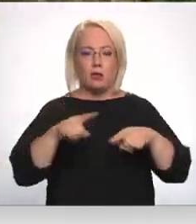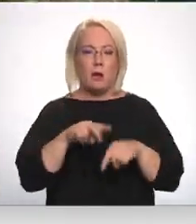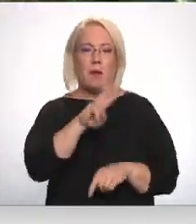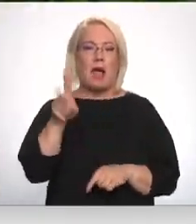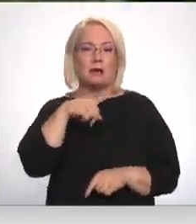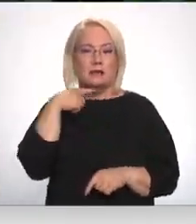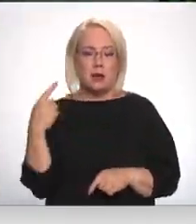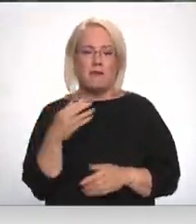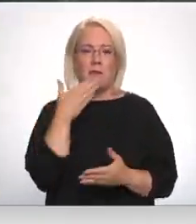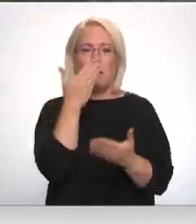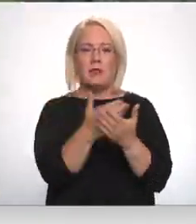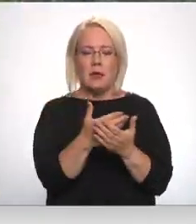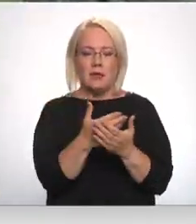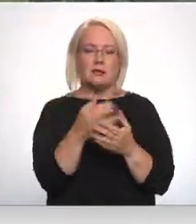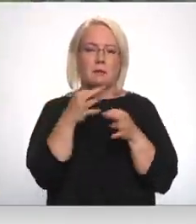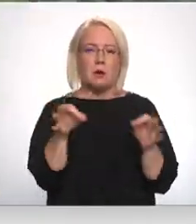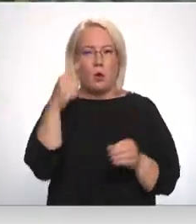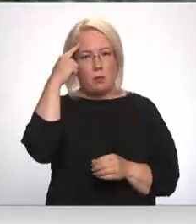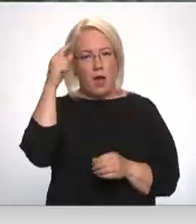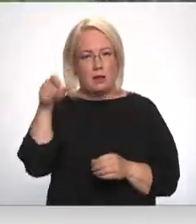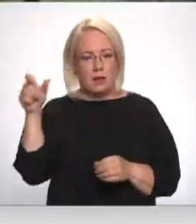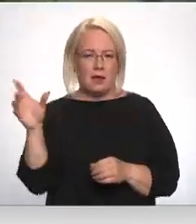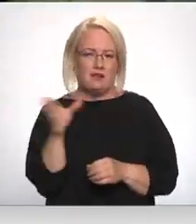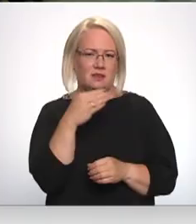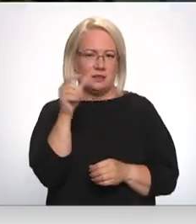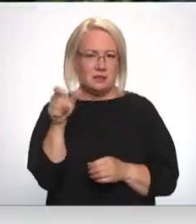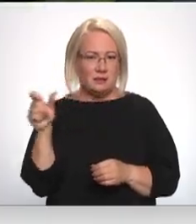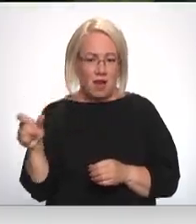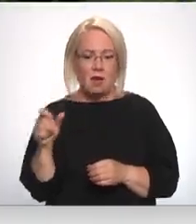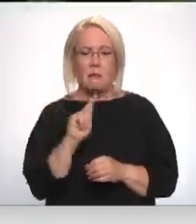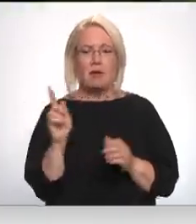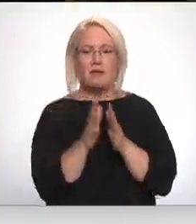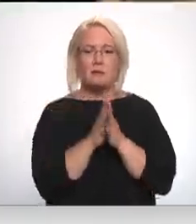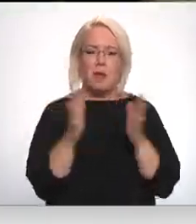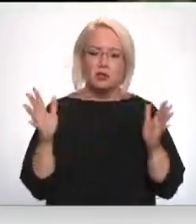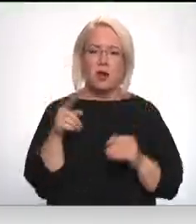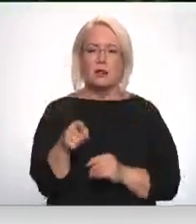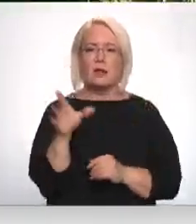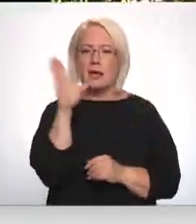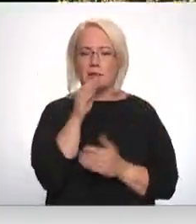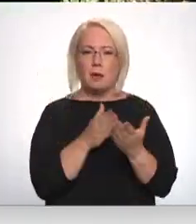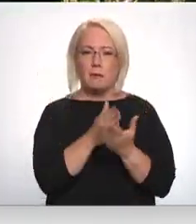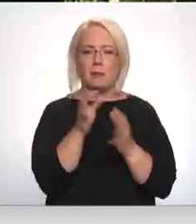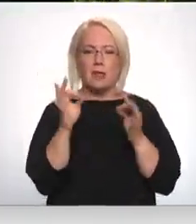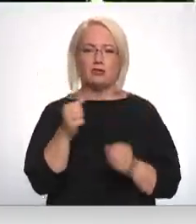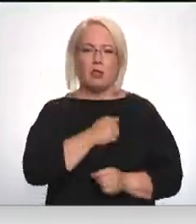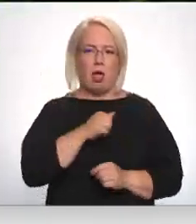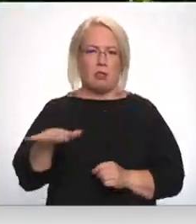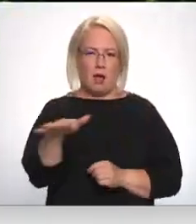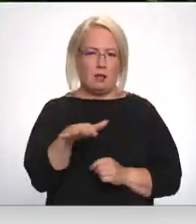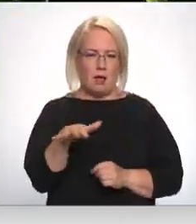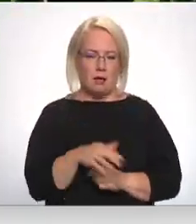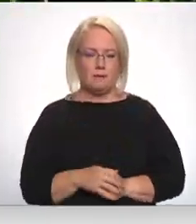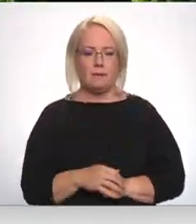arī draugu grupas, darba kolektīvi, studenti un citi interesenti. Turklāt visplašāk šāda iespēja pieejama tieši Latgalē.